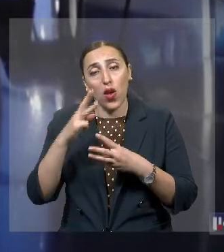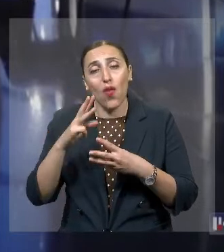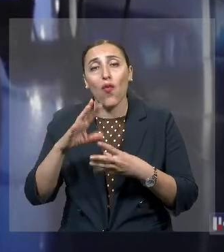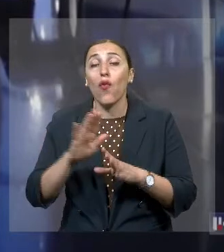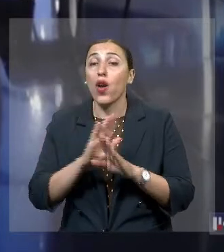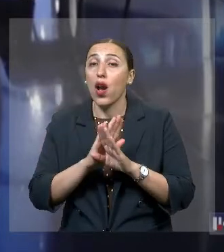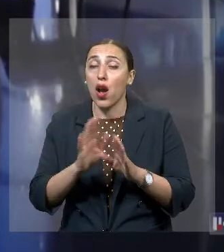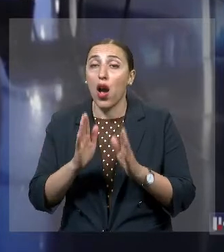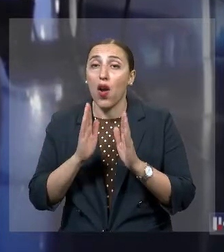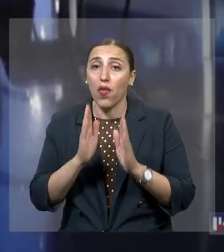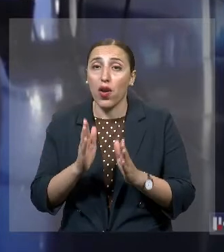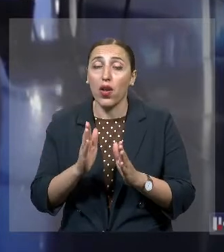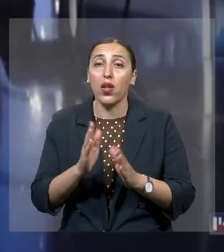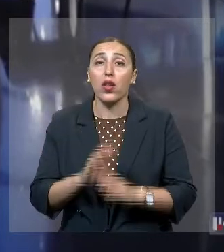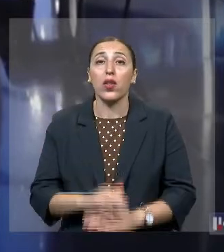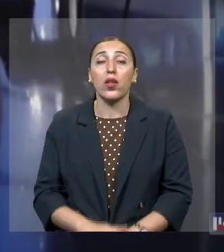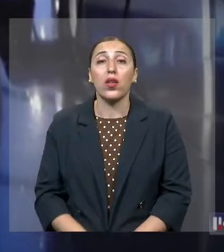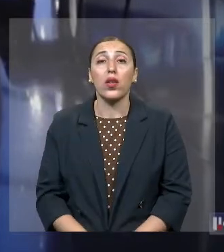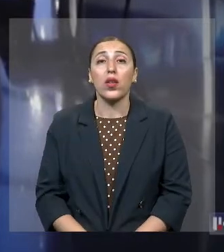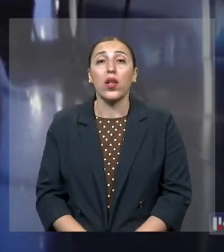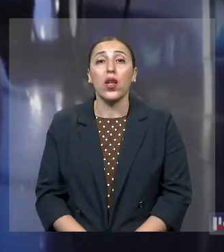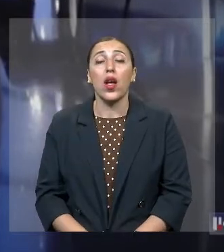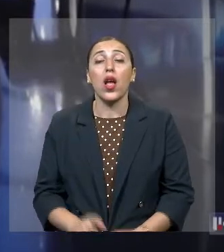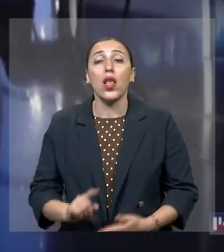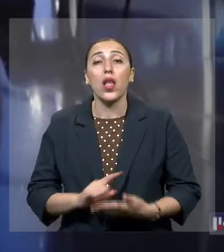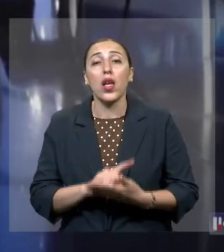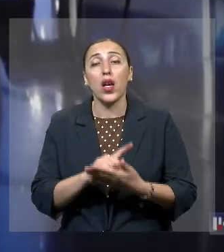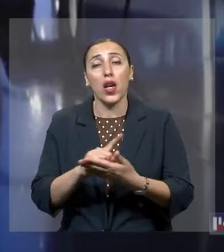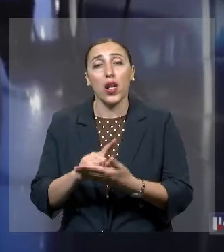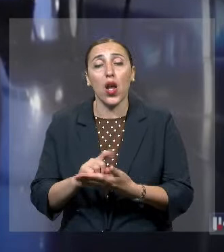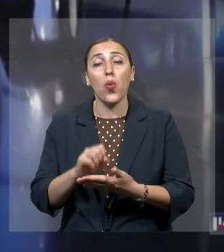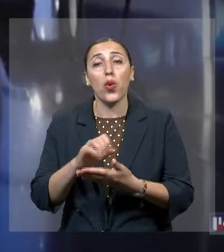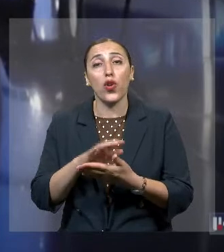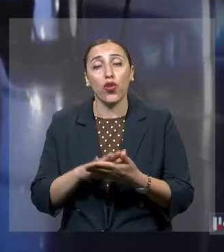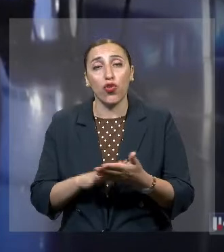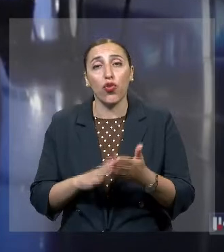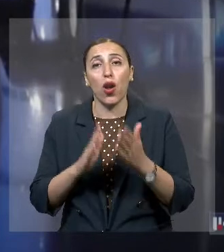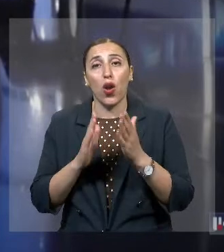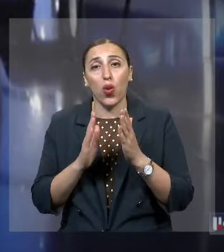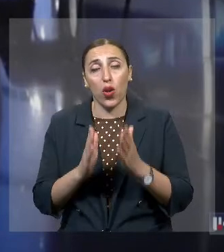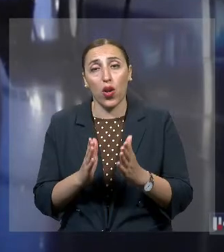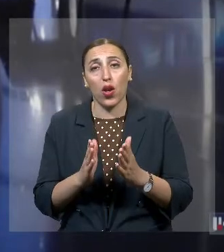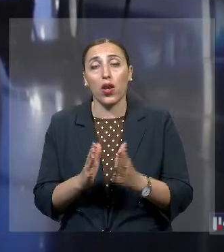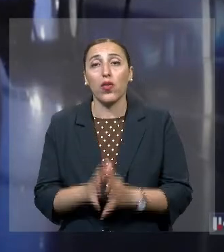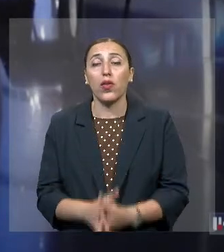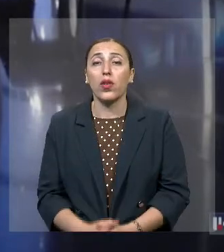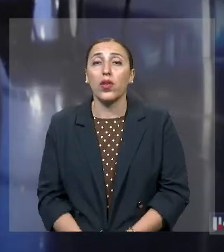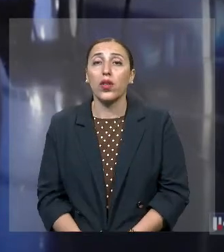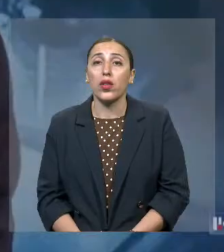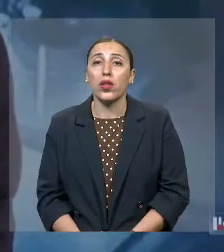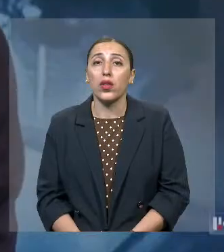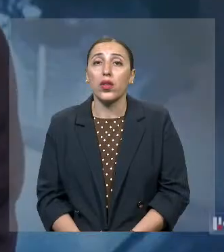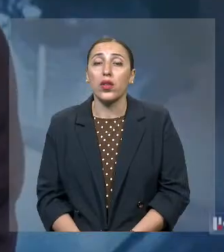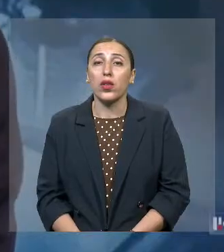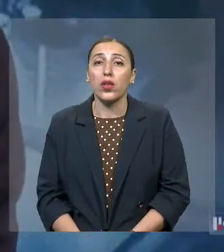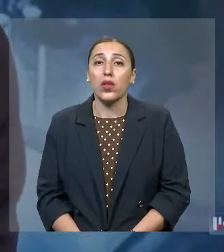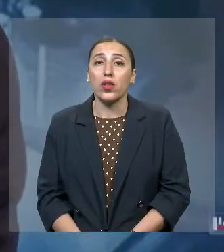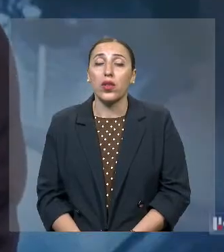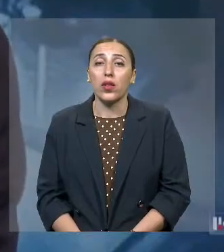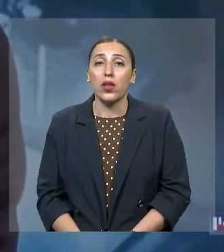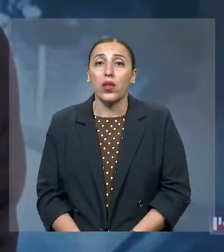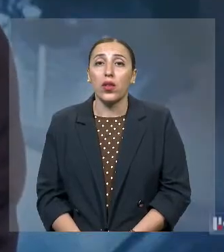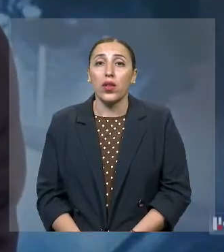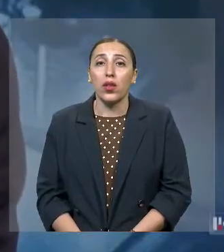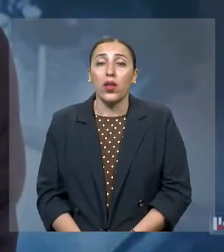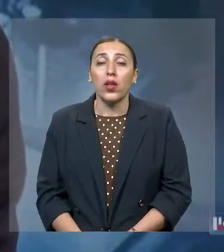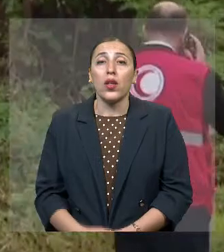դերևս այդ քննարկումները կշարունակվեն եւ հավանաբար մեր սպասելիքները